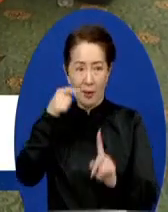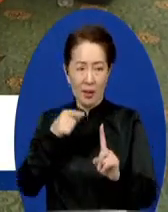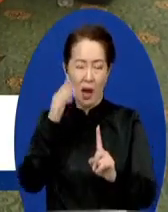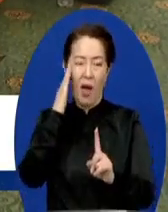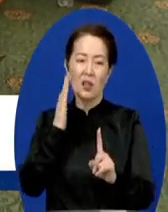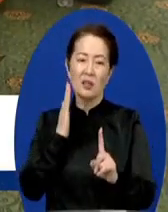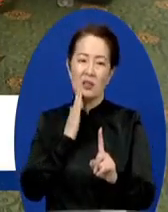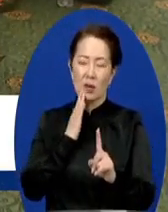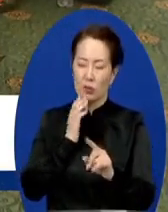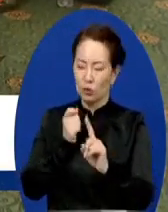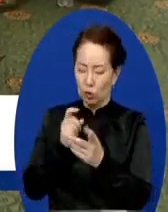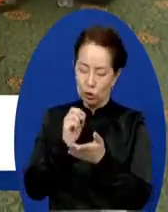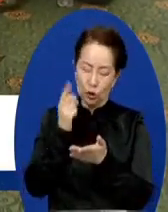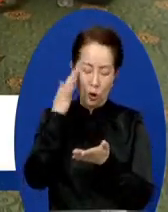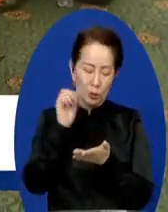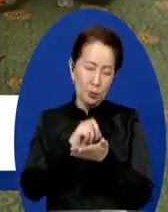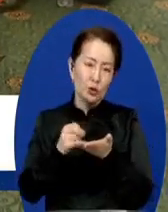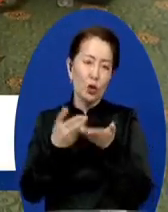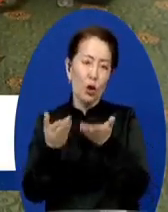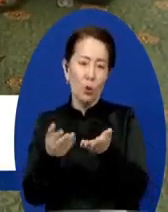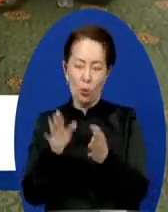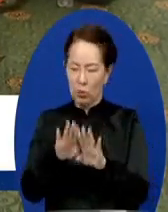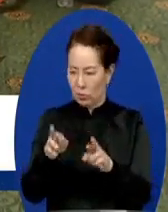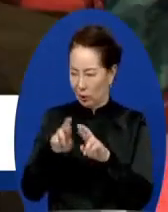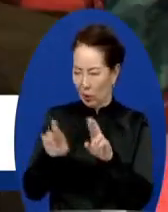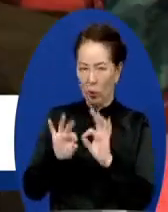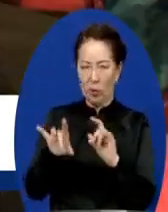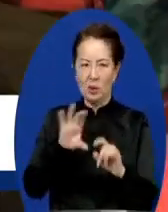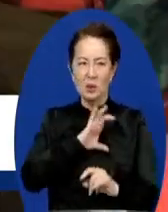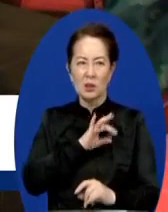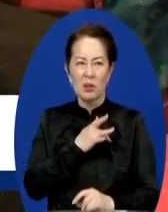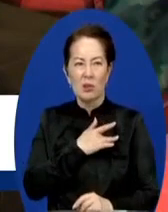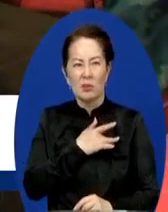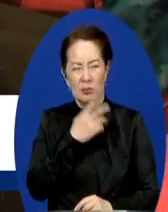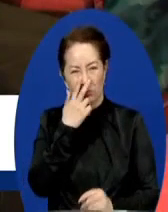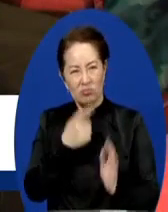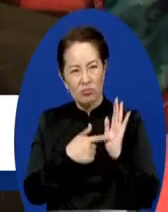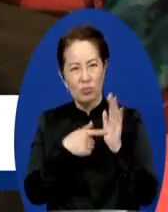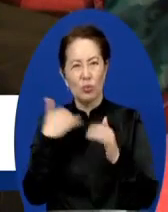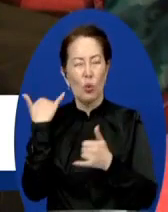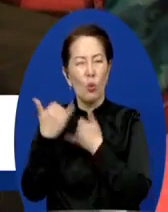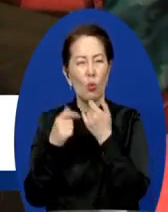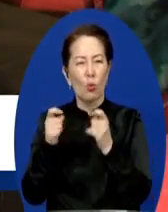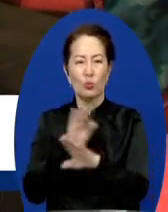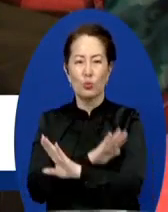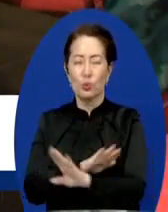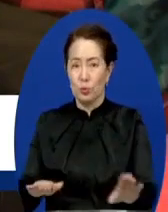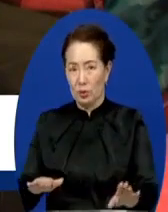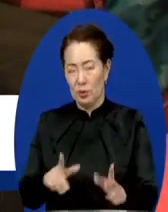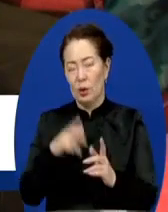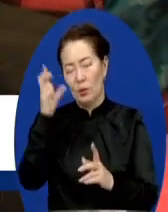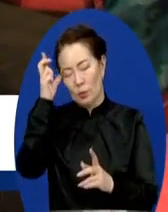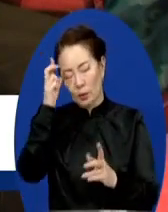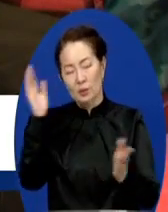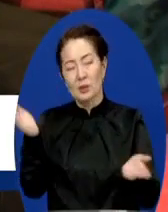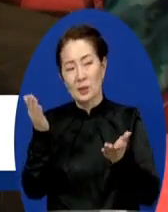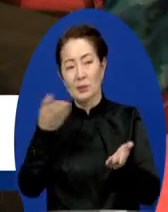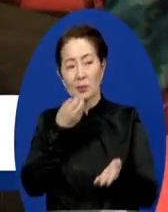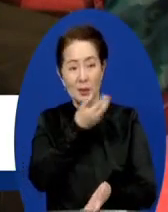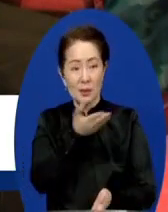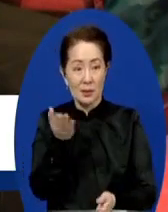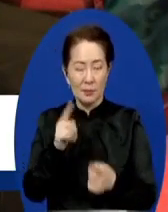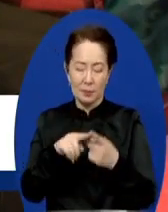өдрүүдэд ээж авдаа зохиомжлог бичүүлэх зэрэг хүүхдийн ялгаатай эмзэг байдлыг харуулдаг уламжлалт хөвчлээс татгалзахыг боловсролын салбарынхан